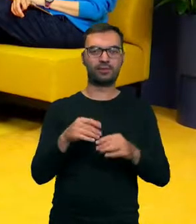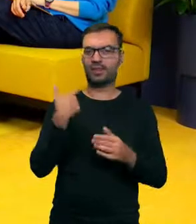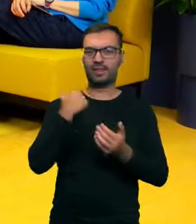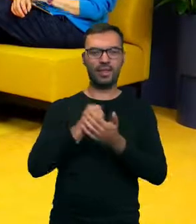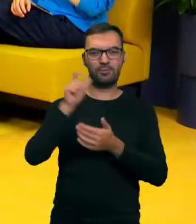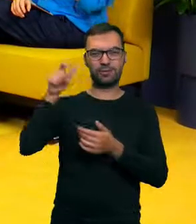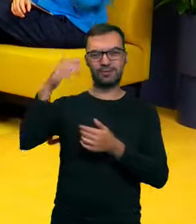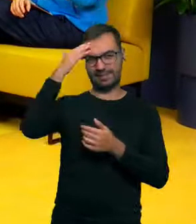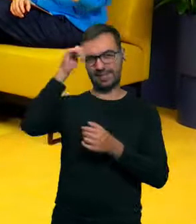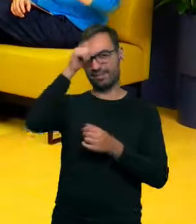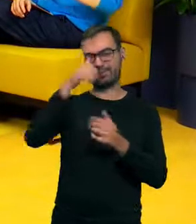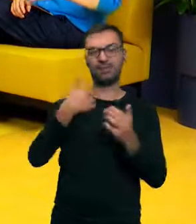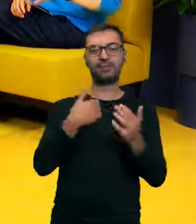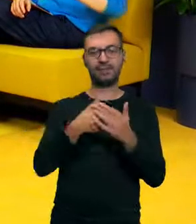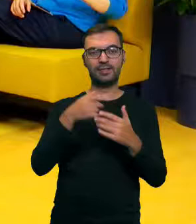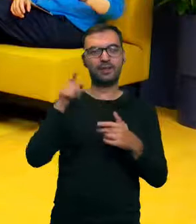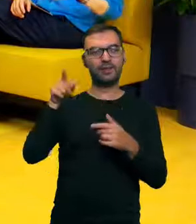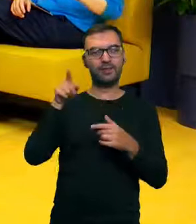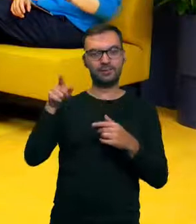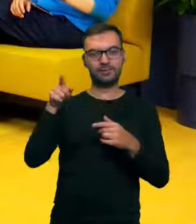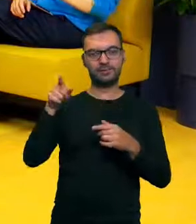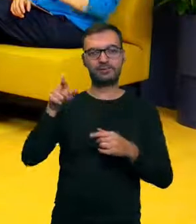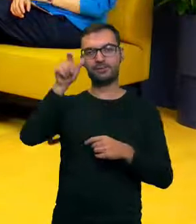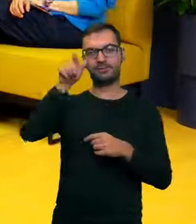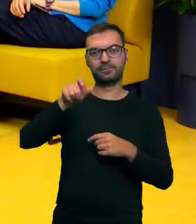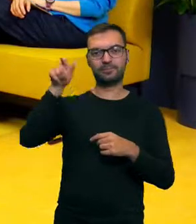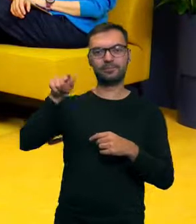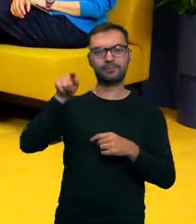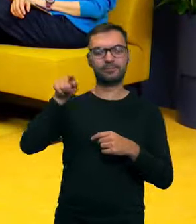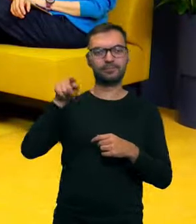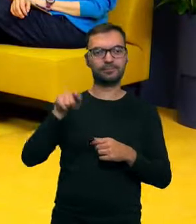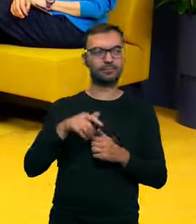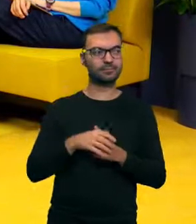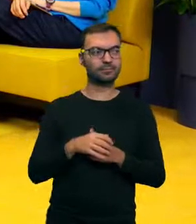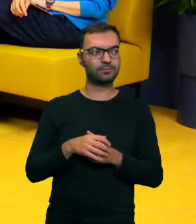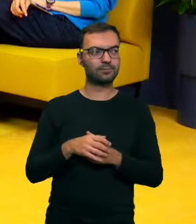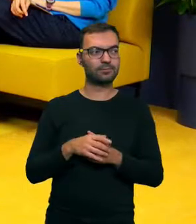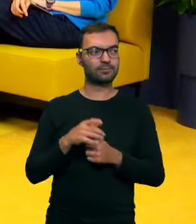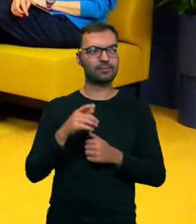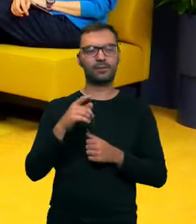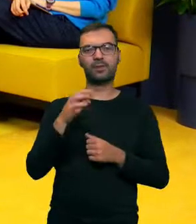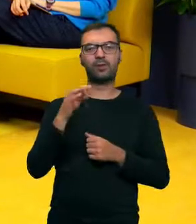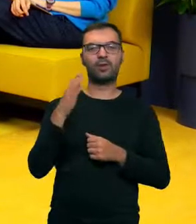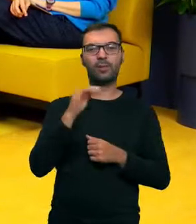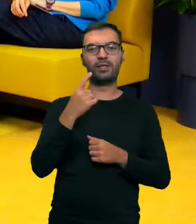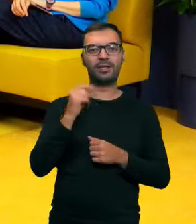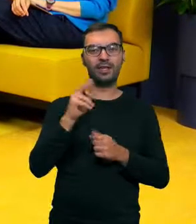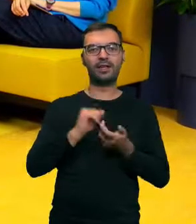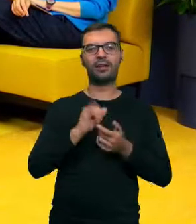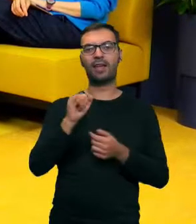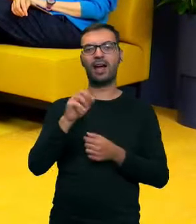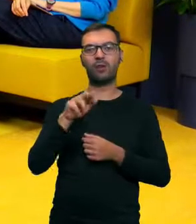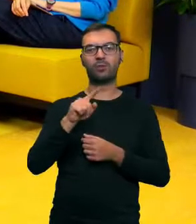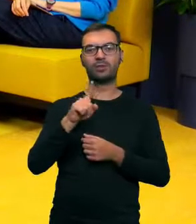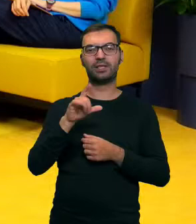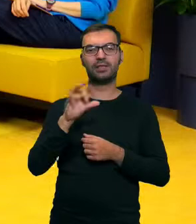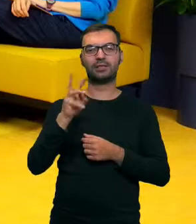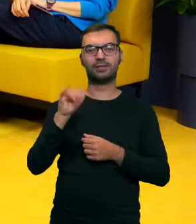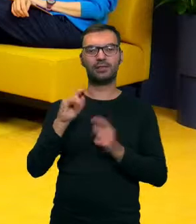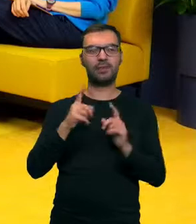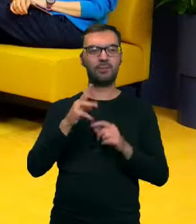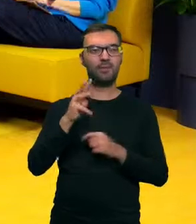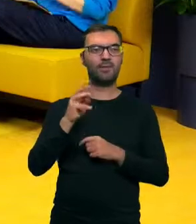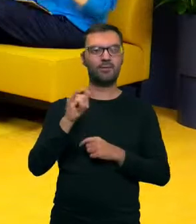to jest, bo pod te postaci, które tam są, czy to będzie Tomasz Dedek jako Jaruzelski, czy to będzie Robert Więckiewicz jako